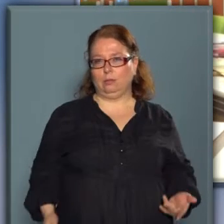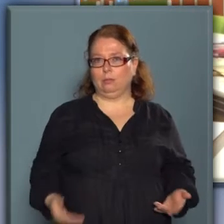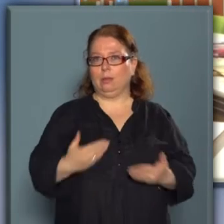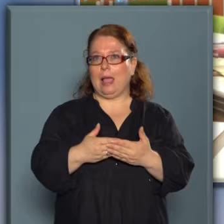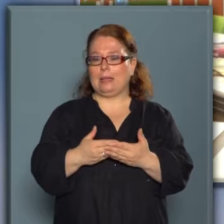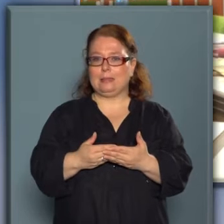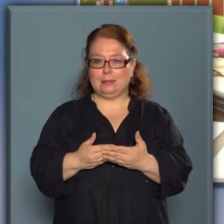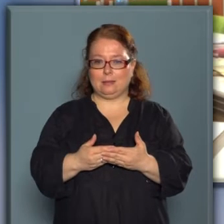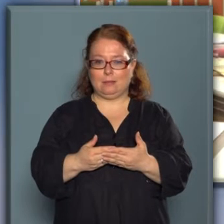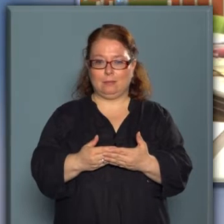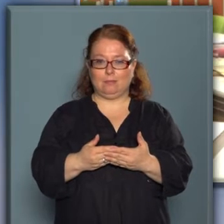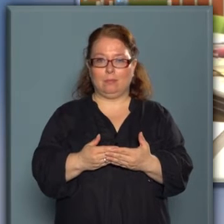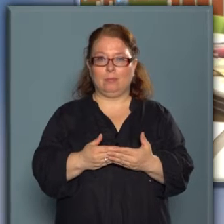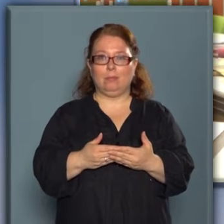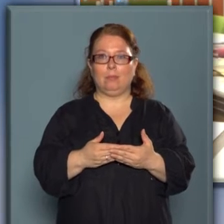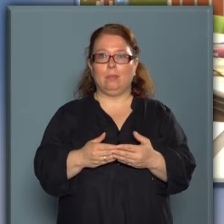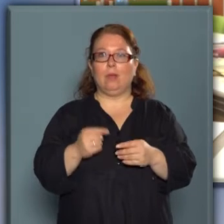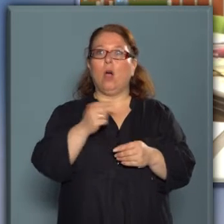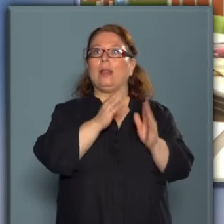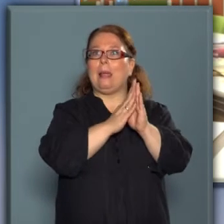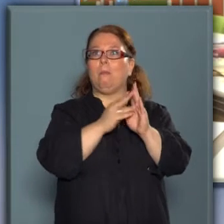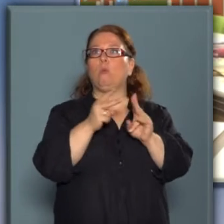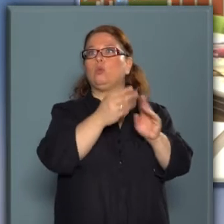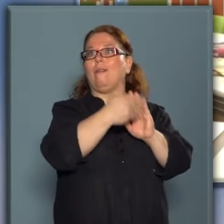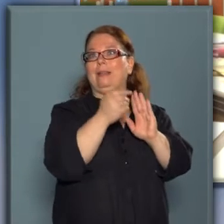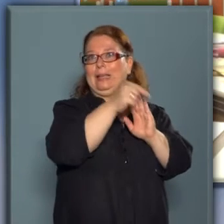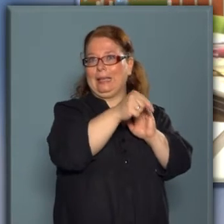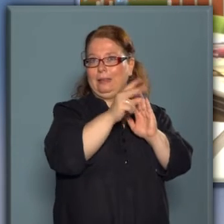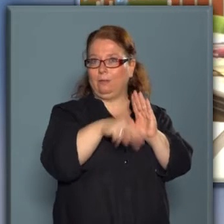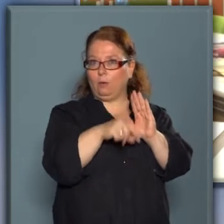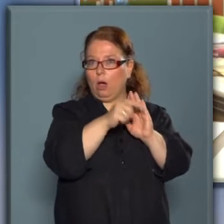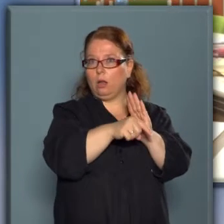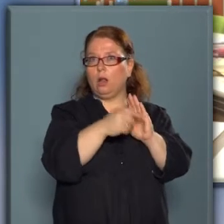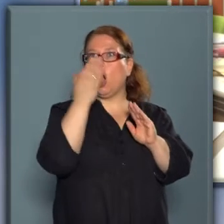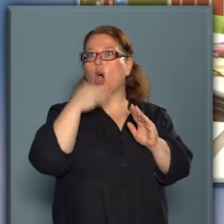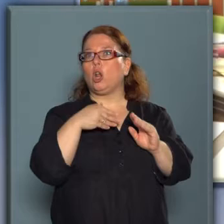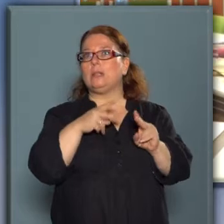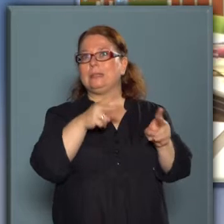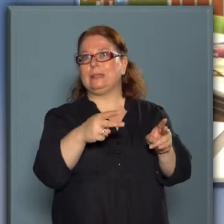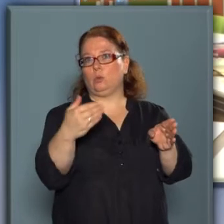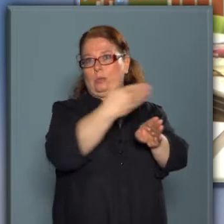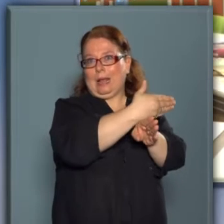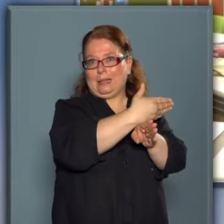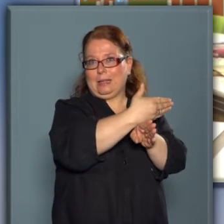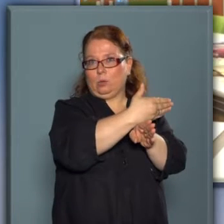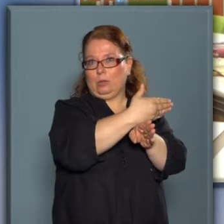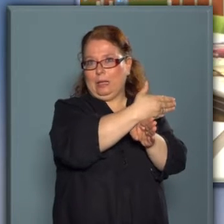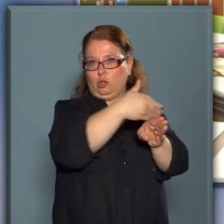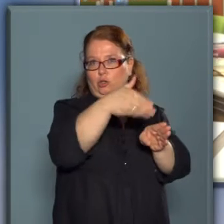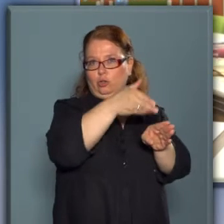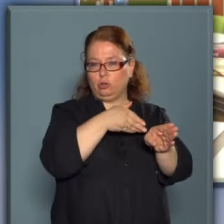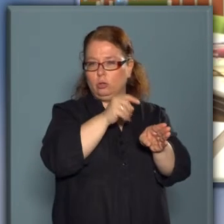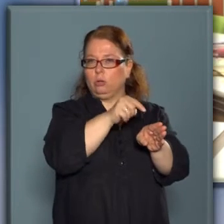Ez itt a Templom utca végén és a Haraszti út